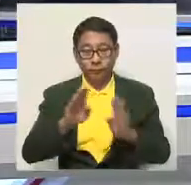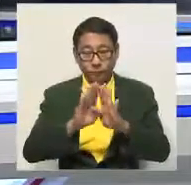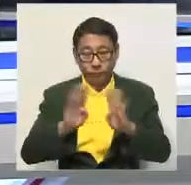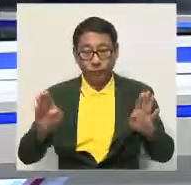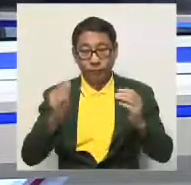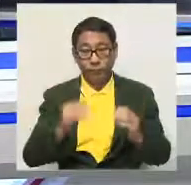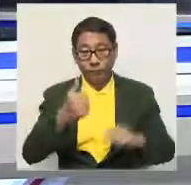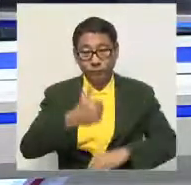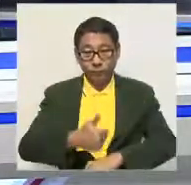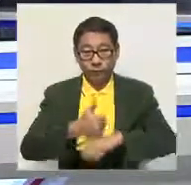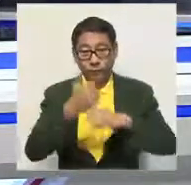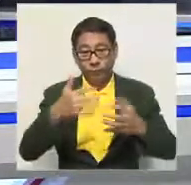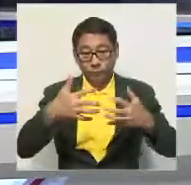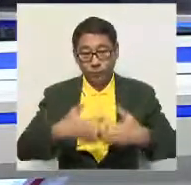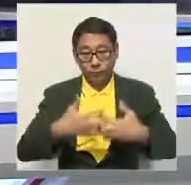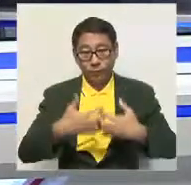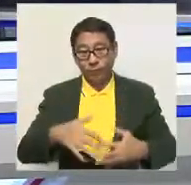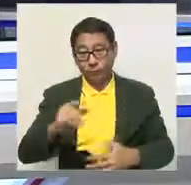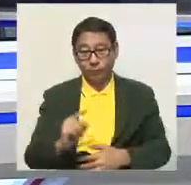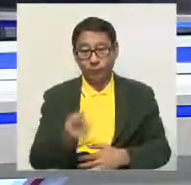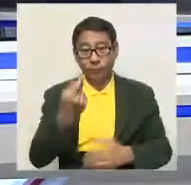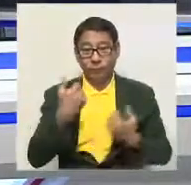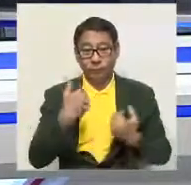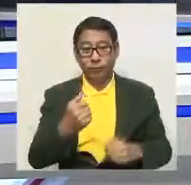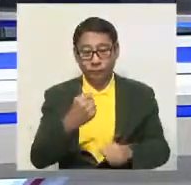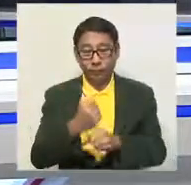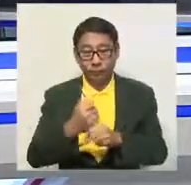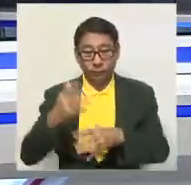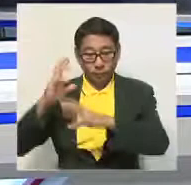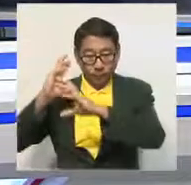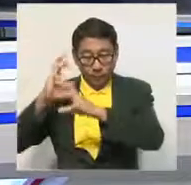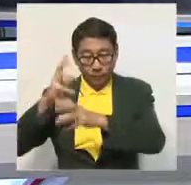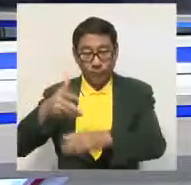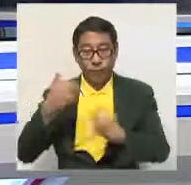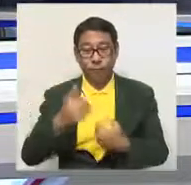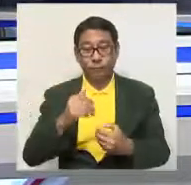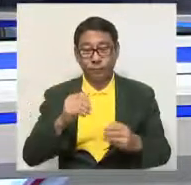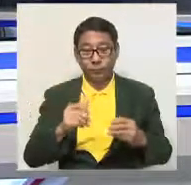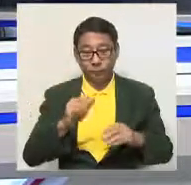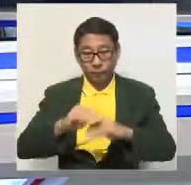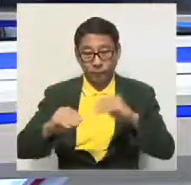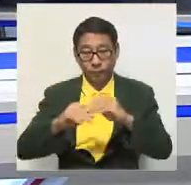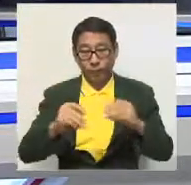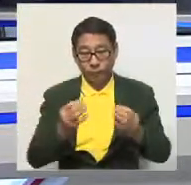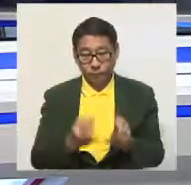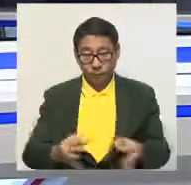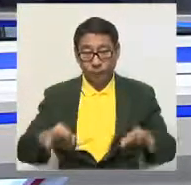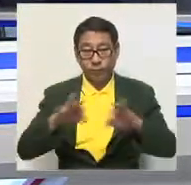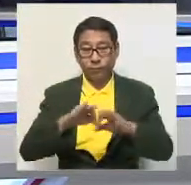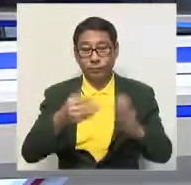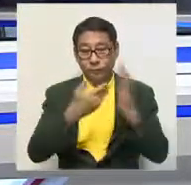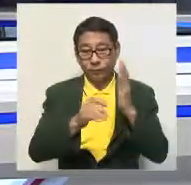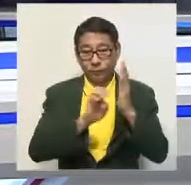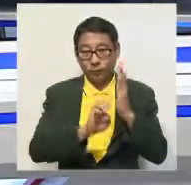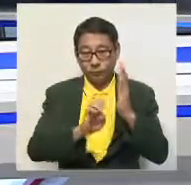เปิดตัวผู้ว่าการการนิคมอุตสาหกรรมคนใหม่ที่มาเร่งสานต่อการพัฒนาเมกะโปรเจกต์ใน EEC และเขตพัฒนาเศรษ